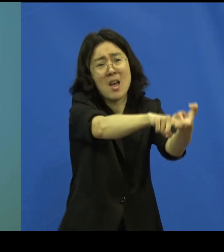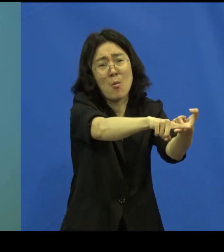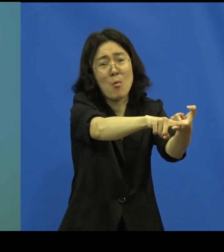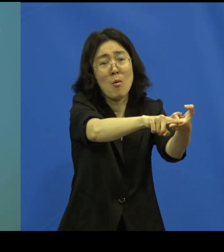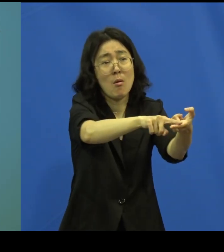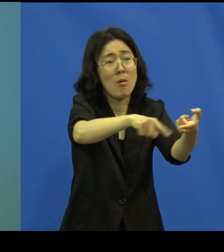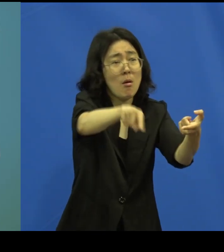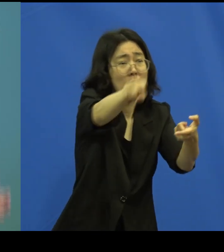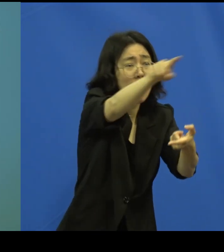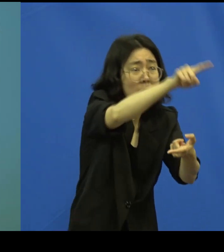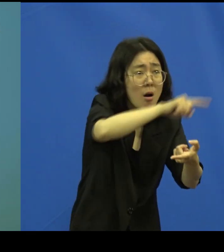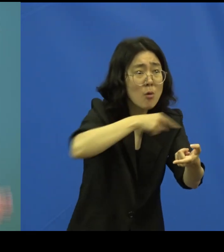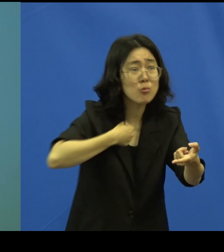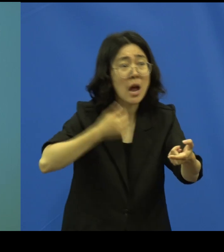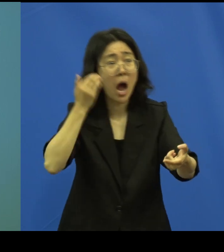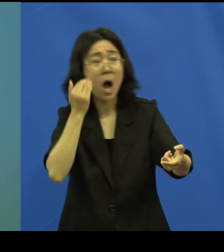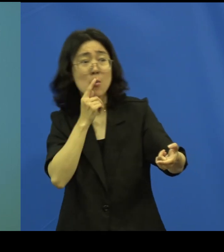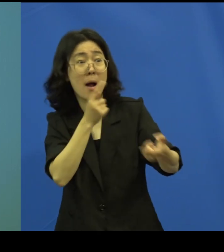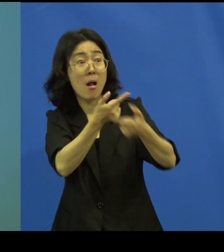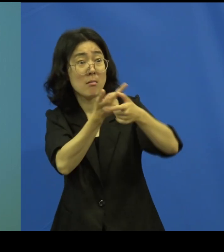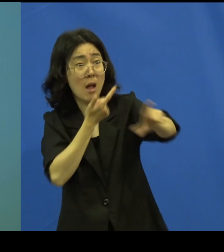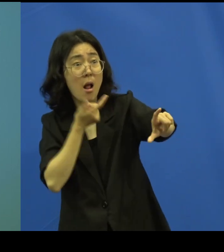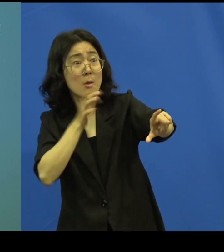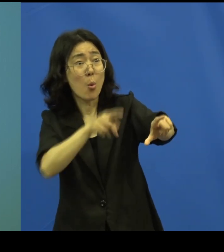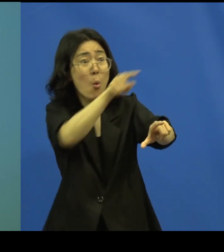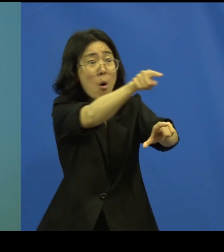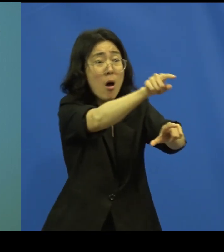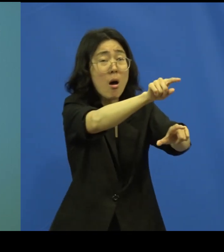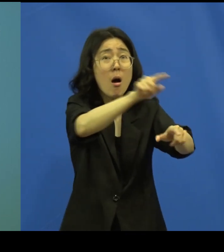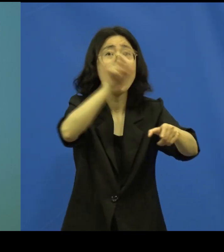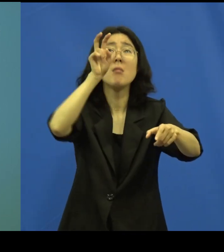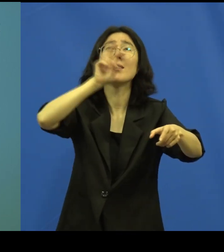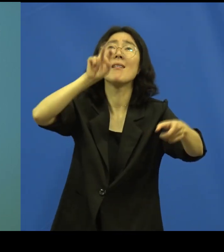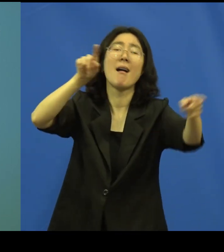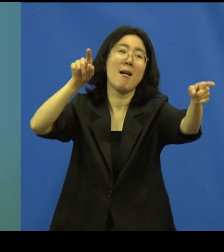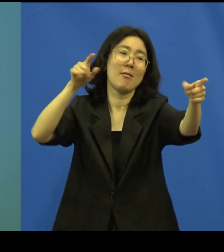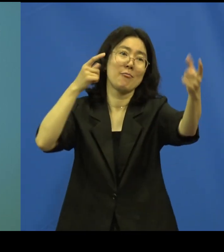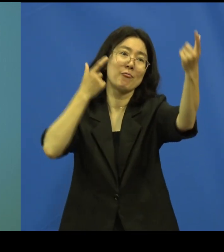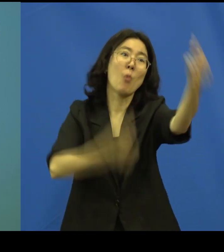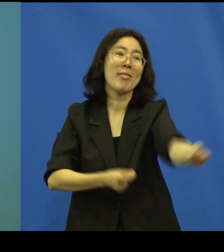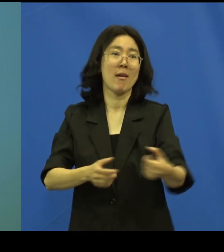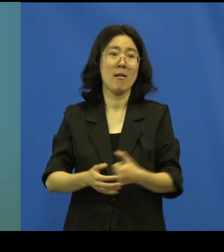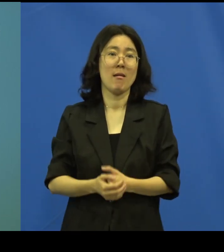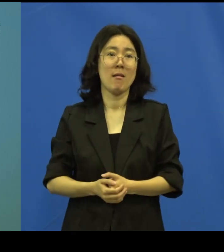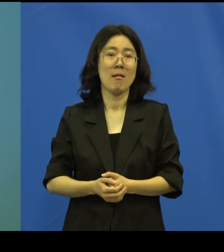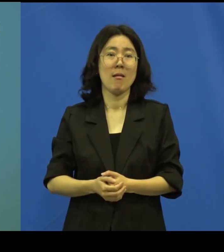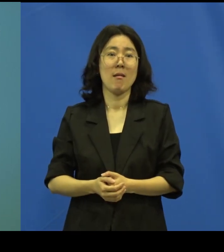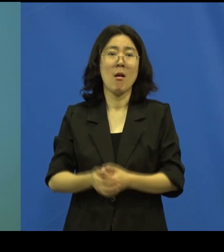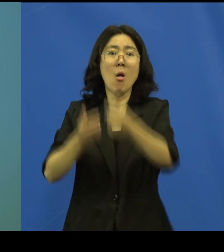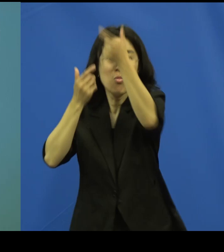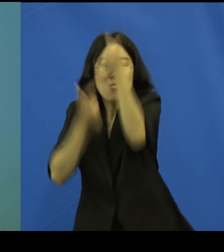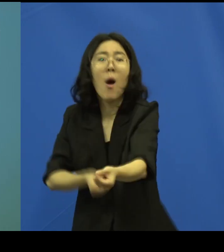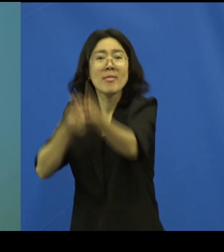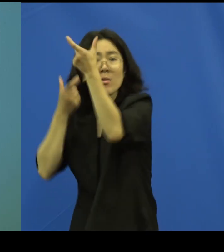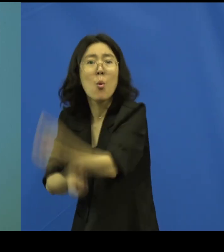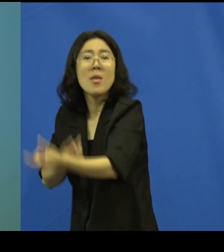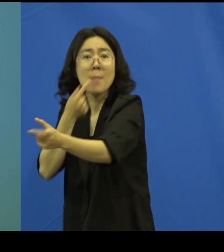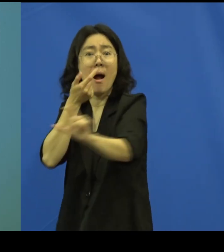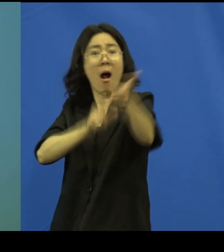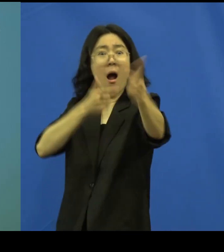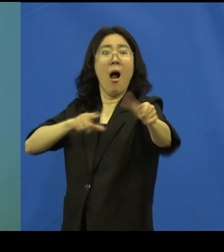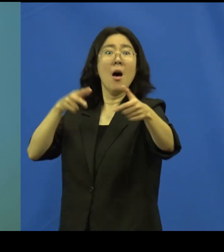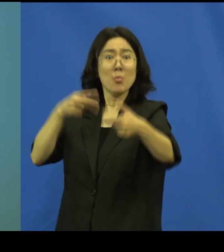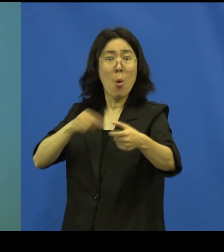양 예수를 찬양하는 그 날이 우리 모두에게 올 것을 기대하고 오늘 우리의